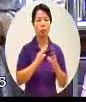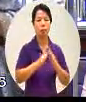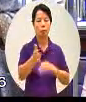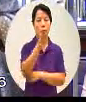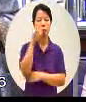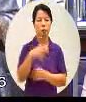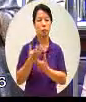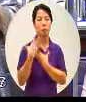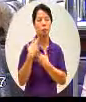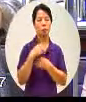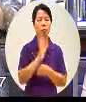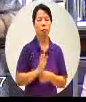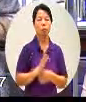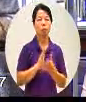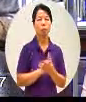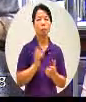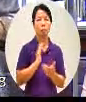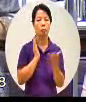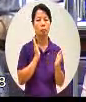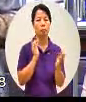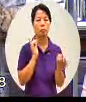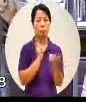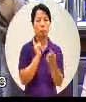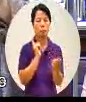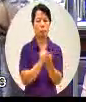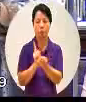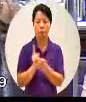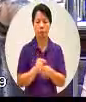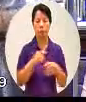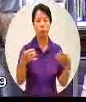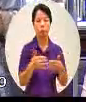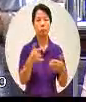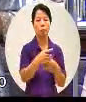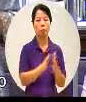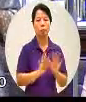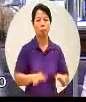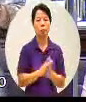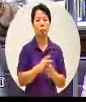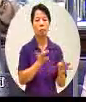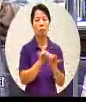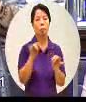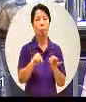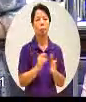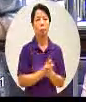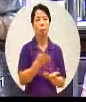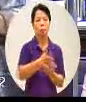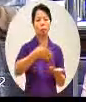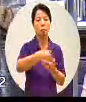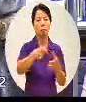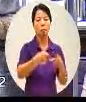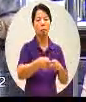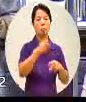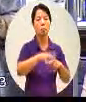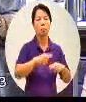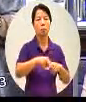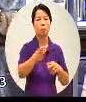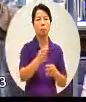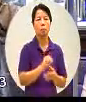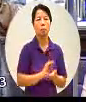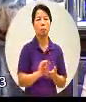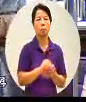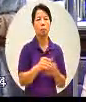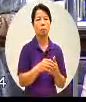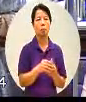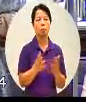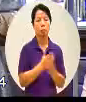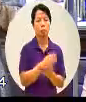责任的态度去面对这些问题，莫讲啊，今仔日我的一块地，啊，你甲画作公共设施，安尼